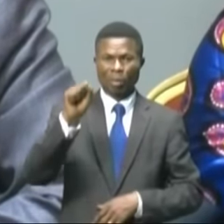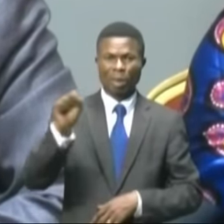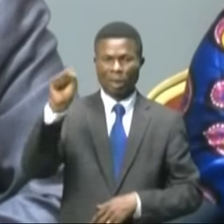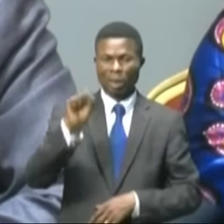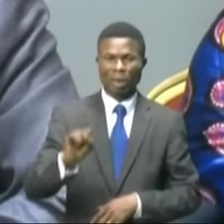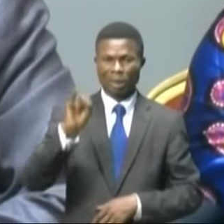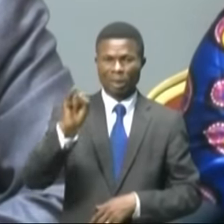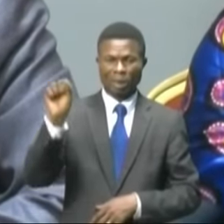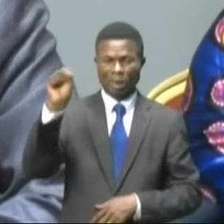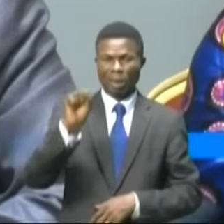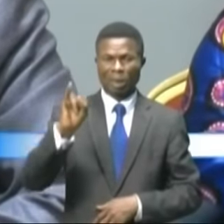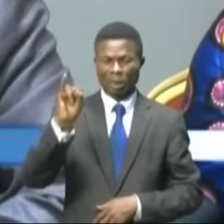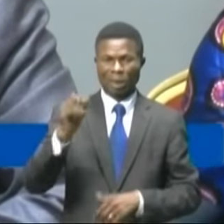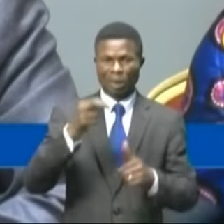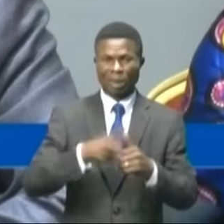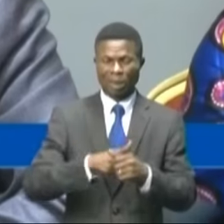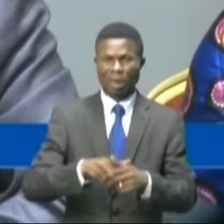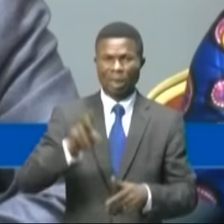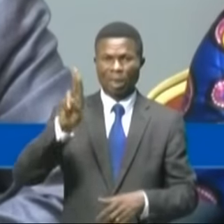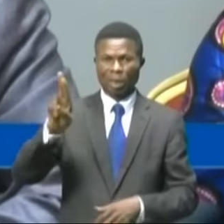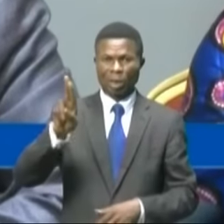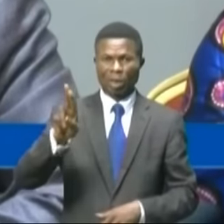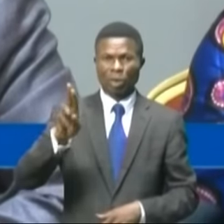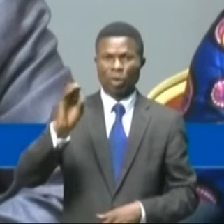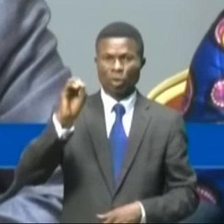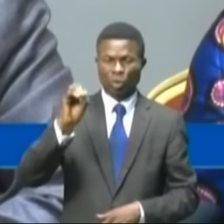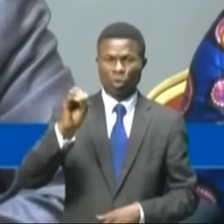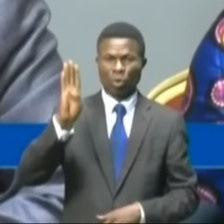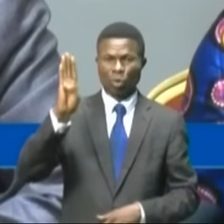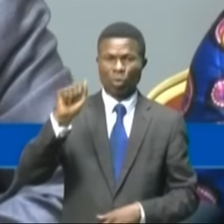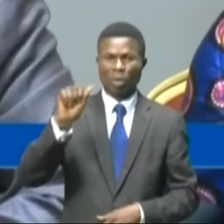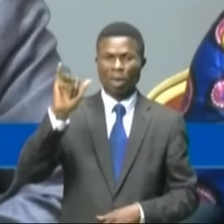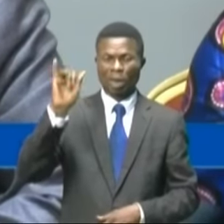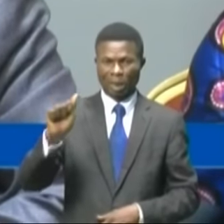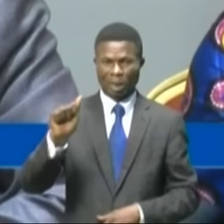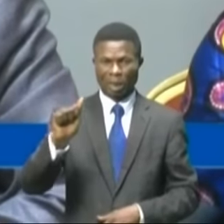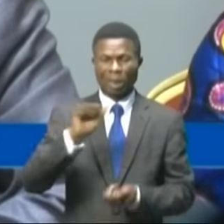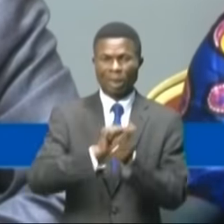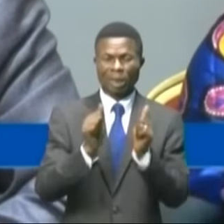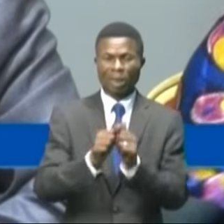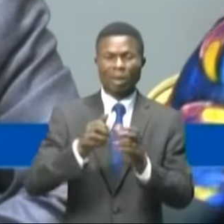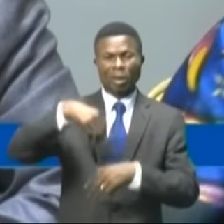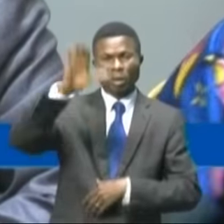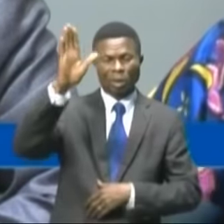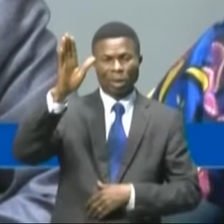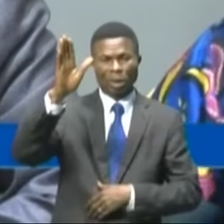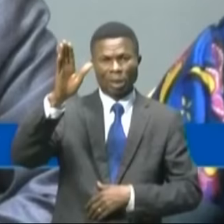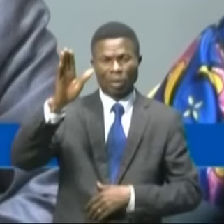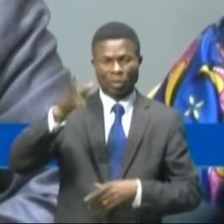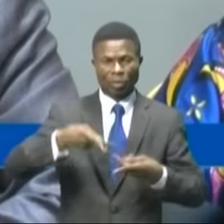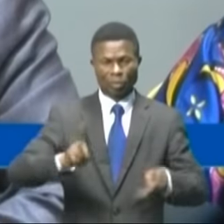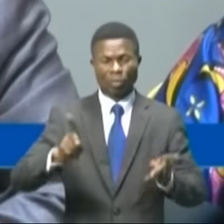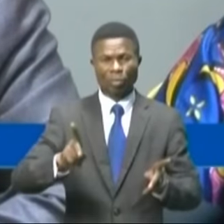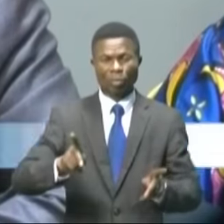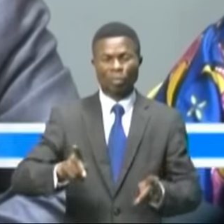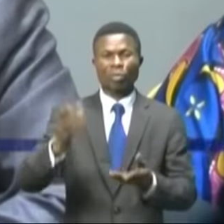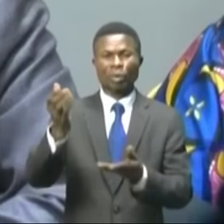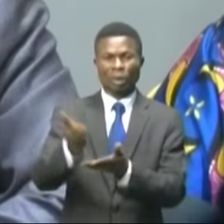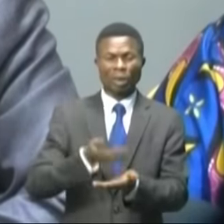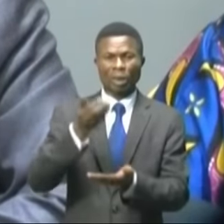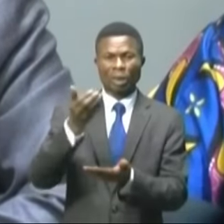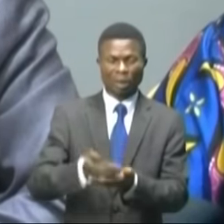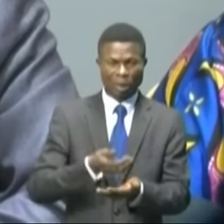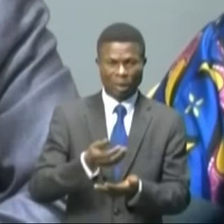plus particulièrement à Rubaya, où en dépit du retrait du permis d'exploitation